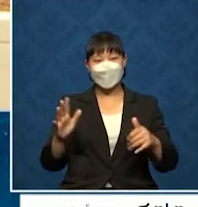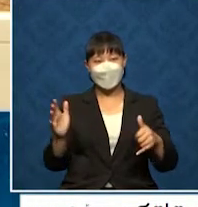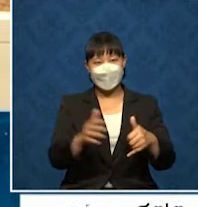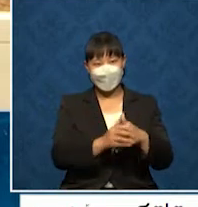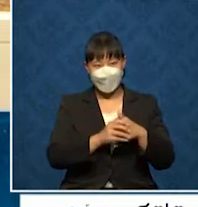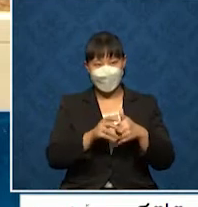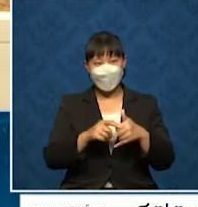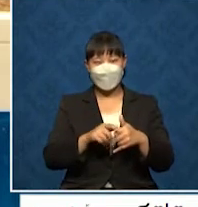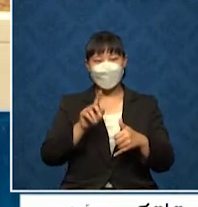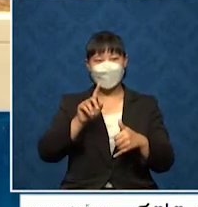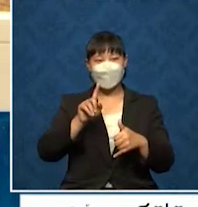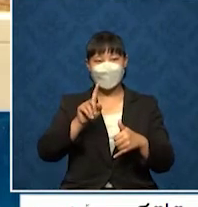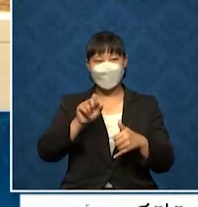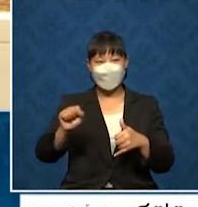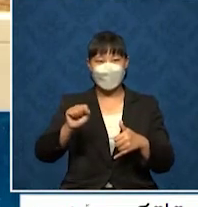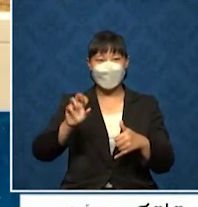106,601 คน